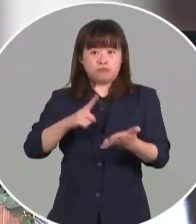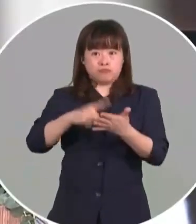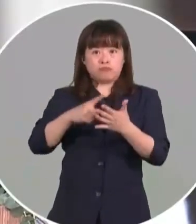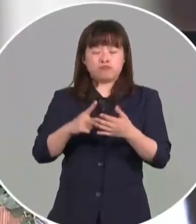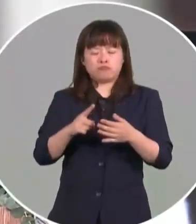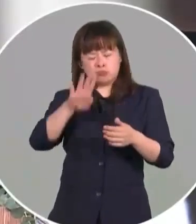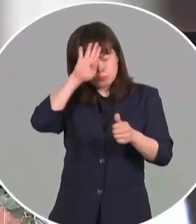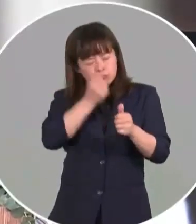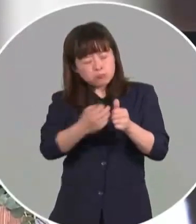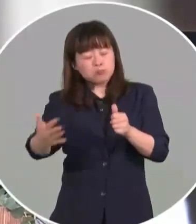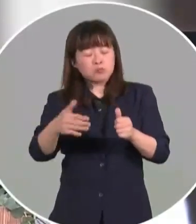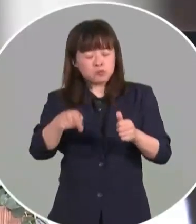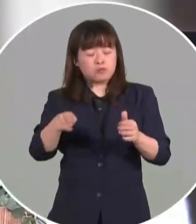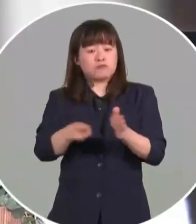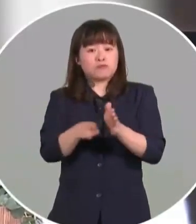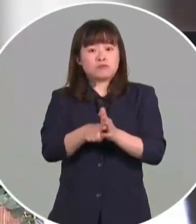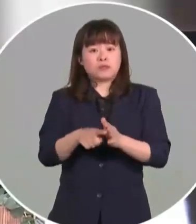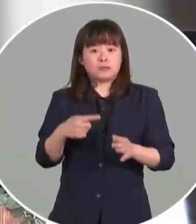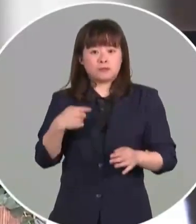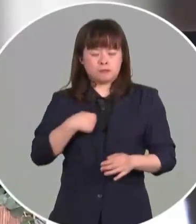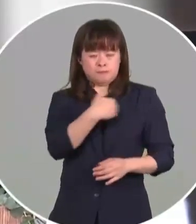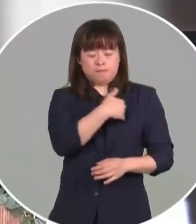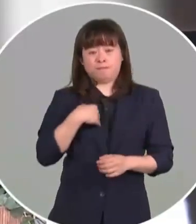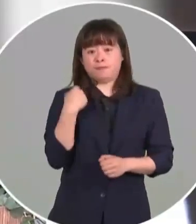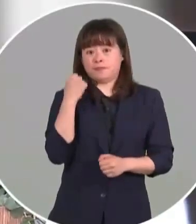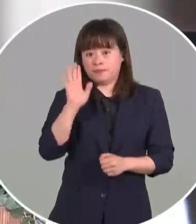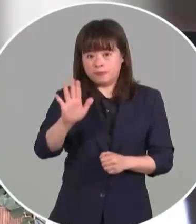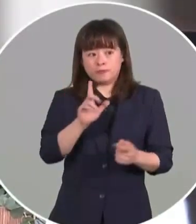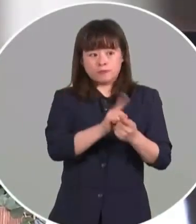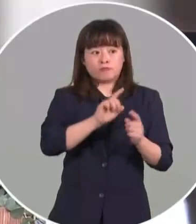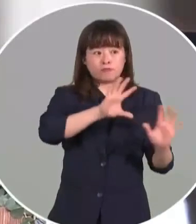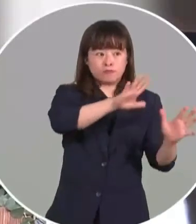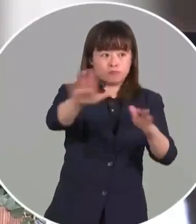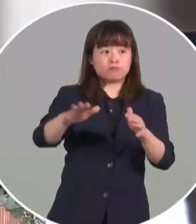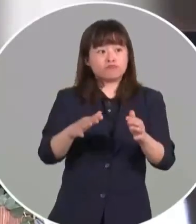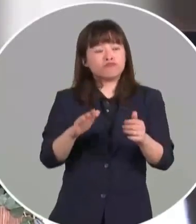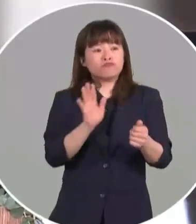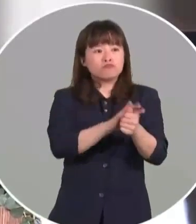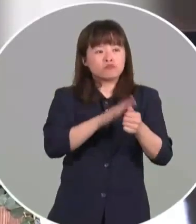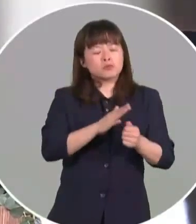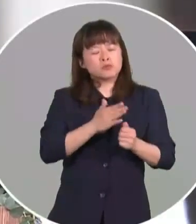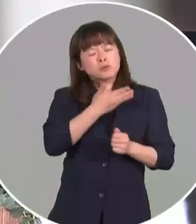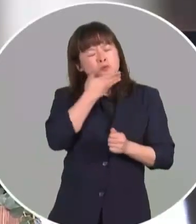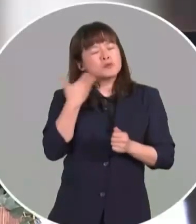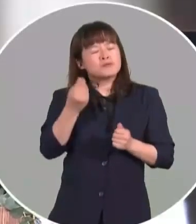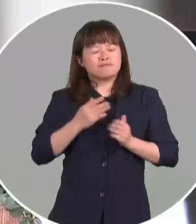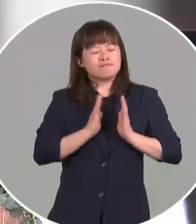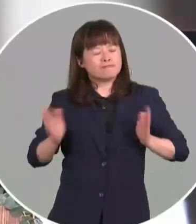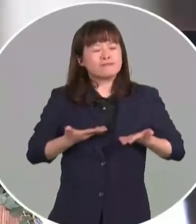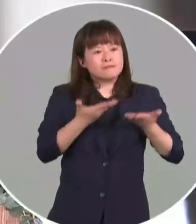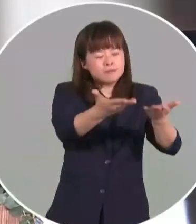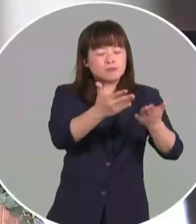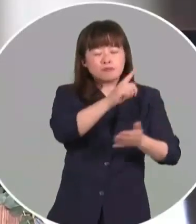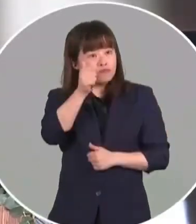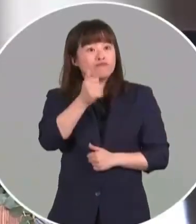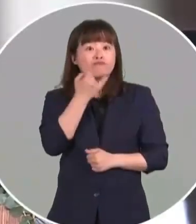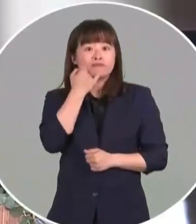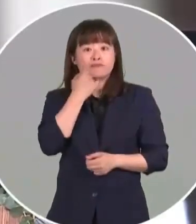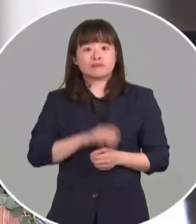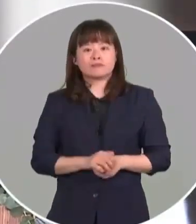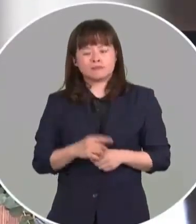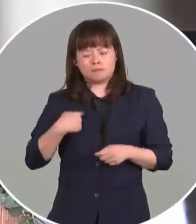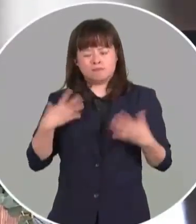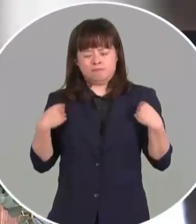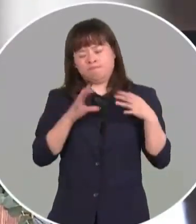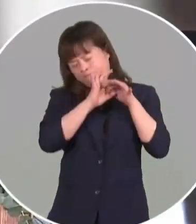疫情中，我们在能力范围内对国际社会展开了无私的援助，受到了高度的肯定。我们会